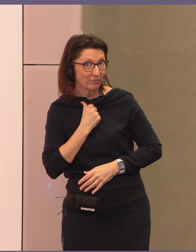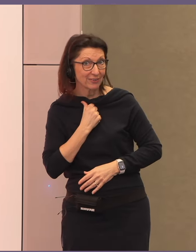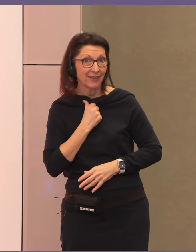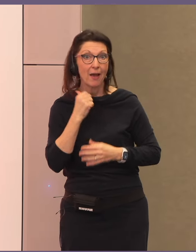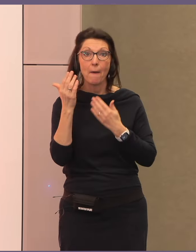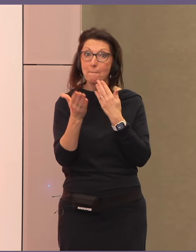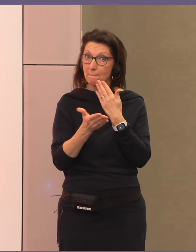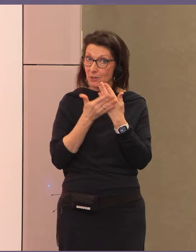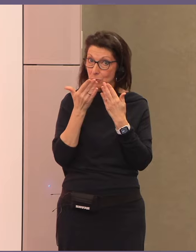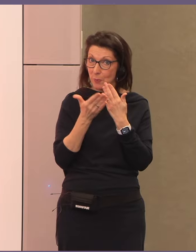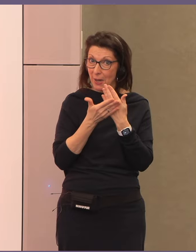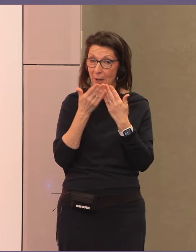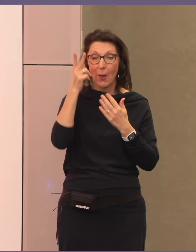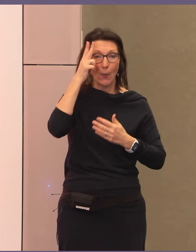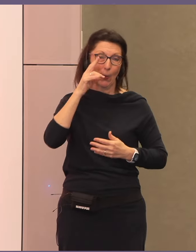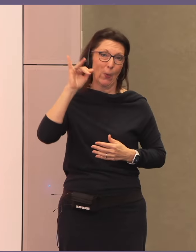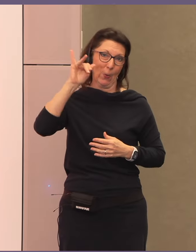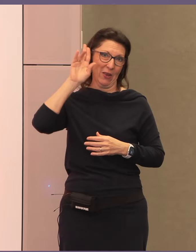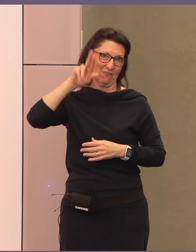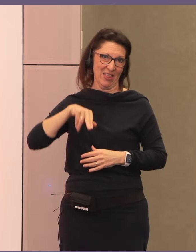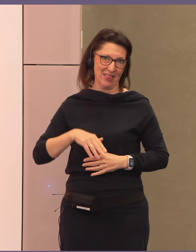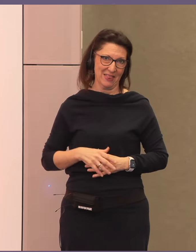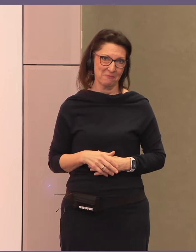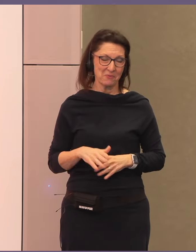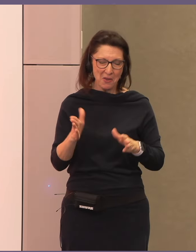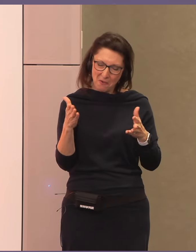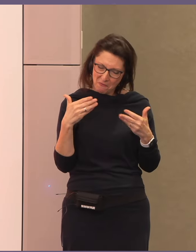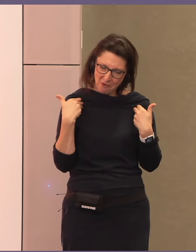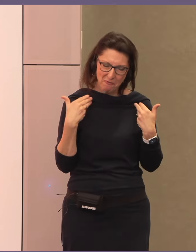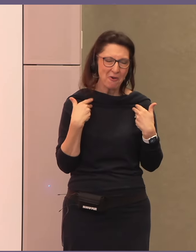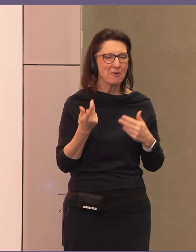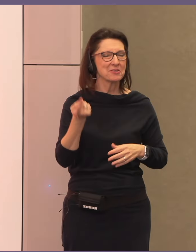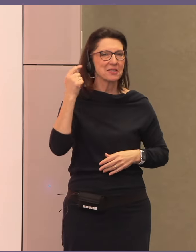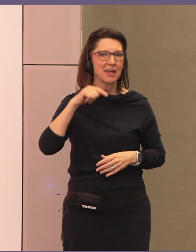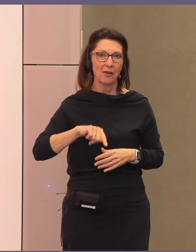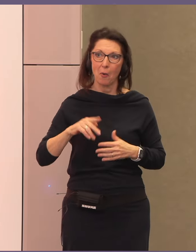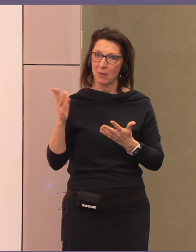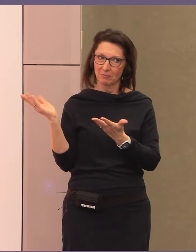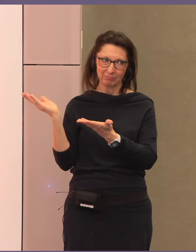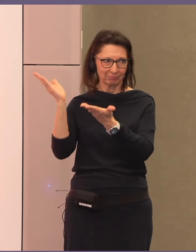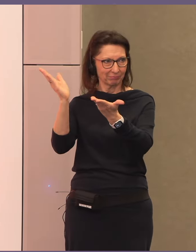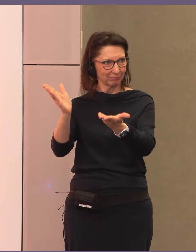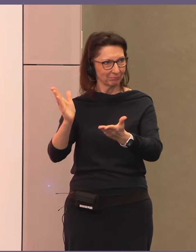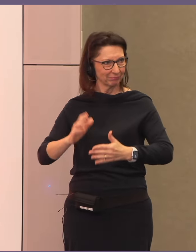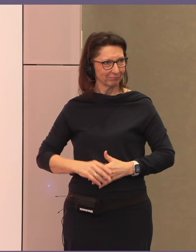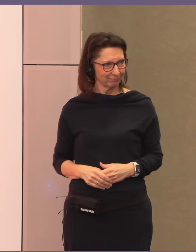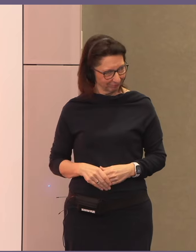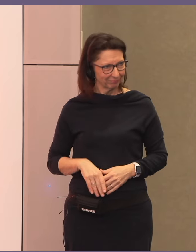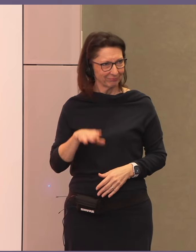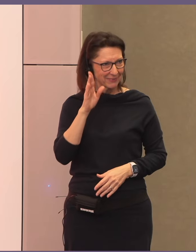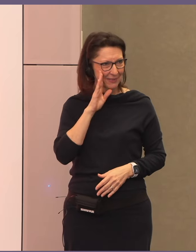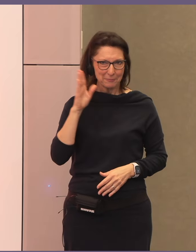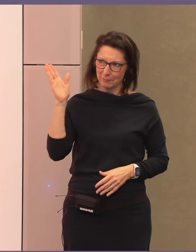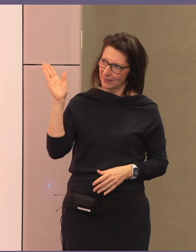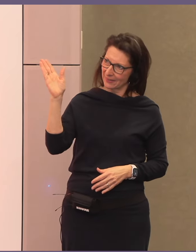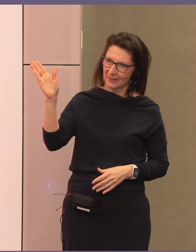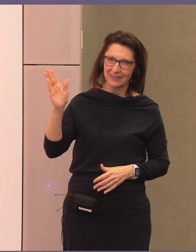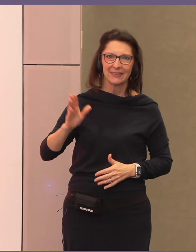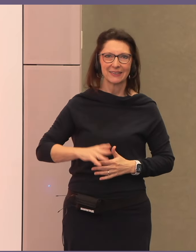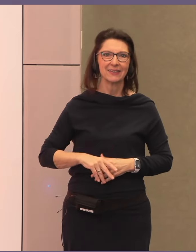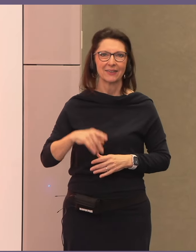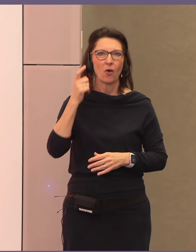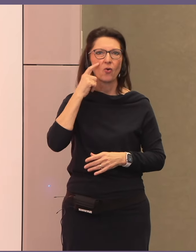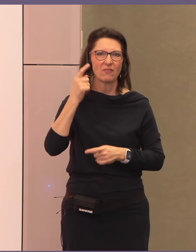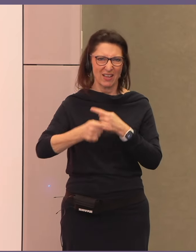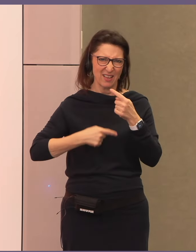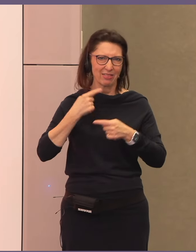Beispiel der Universität Wien. Wir freuen uns, dass Sie hier sind und ich darf Ihnen das Rednerpult überlassen und werde zur Sicherheit das Wasser